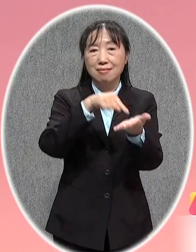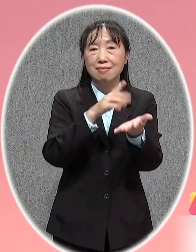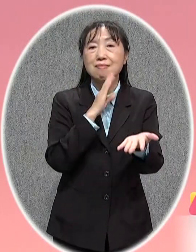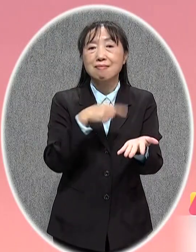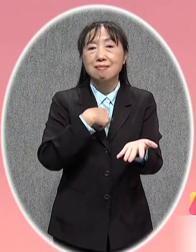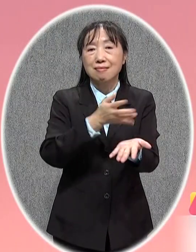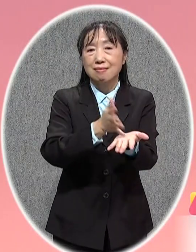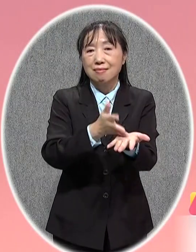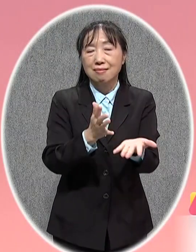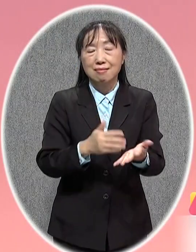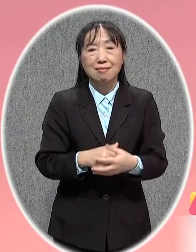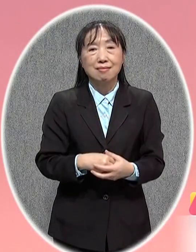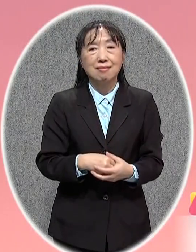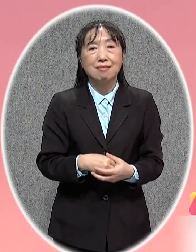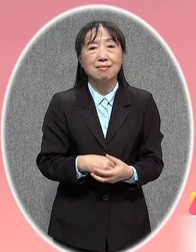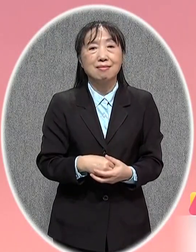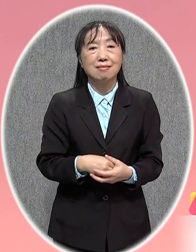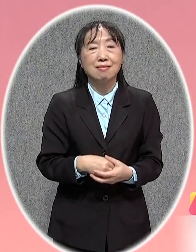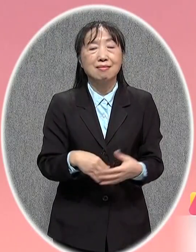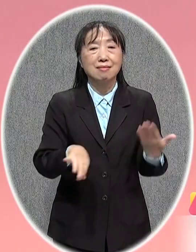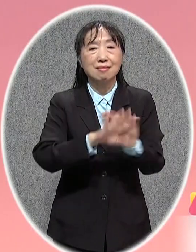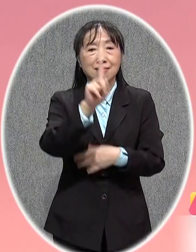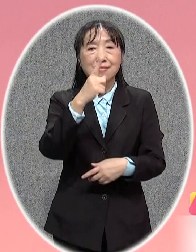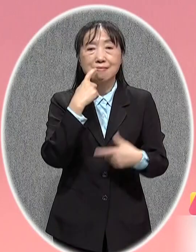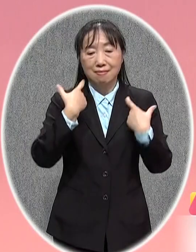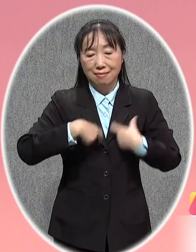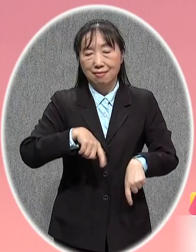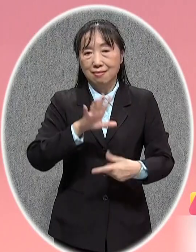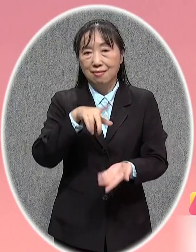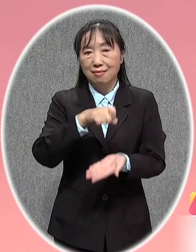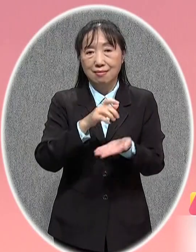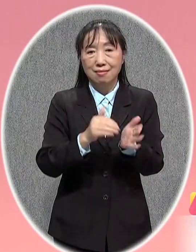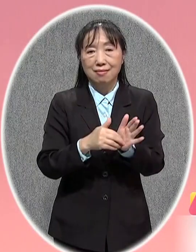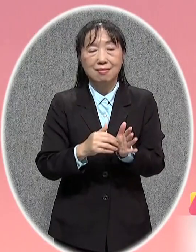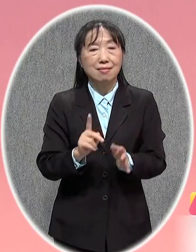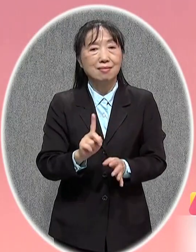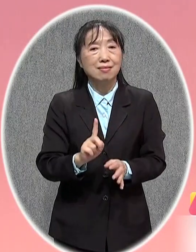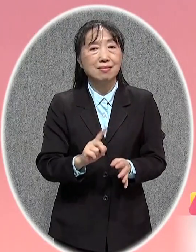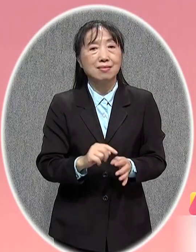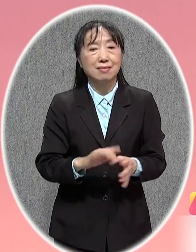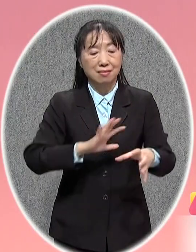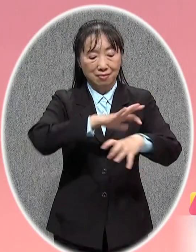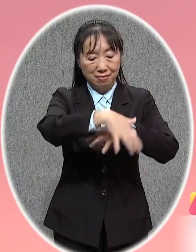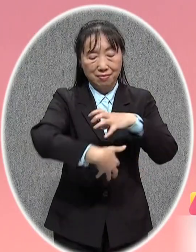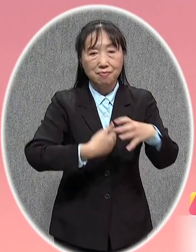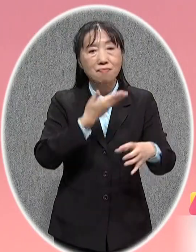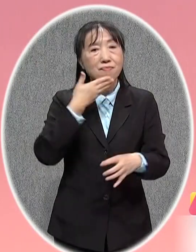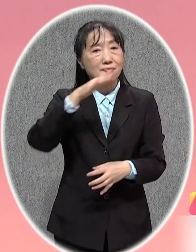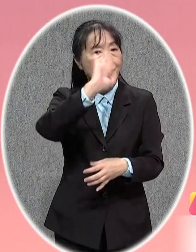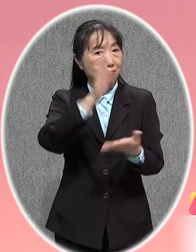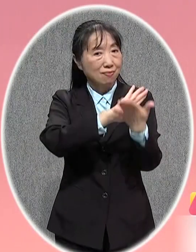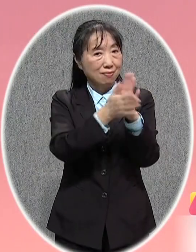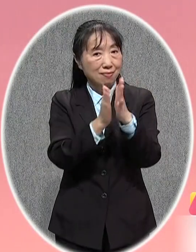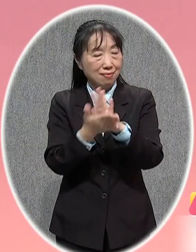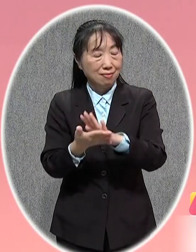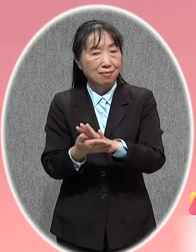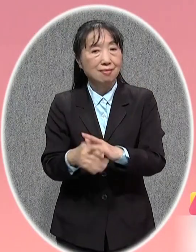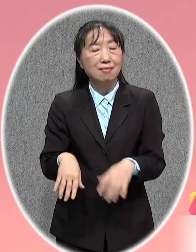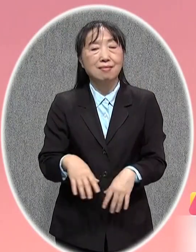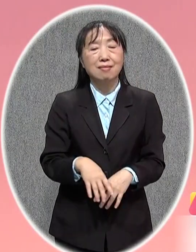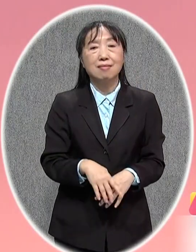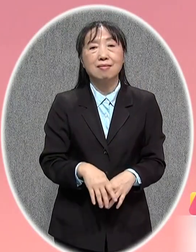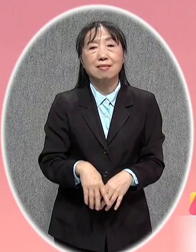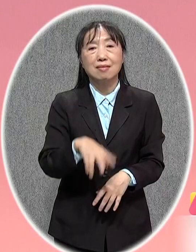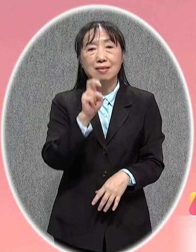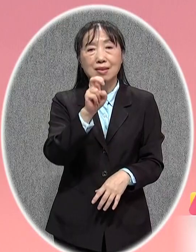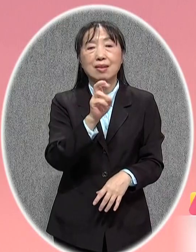里面那个蔡雅云律师有提到了，就是那个全球气候变迁以及这个 COP26